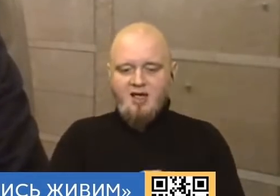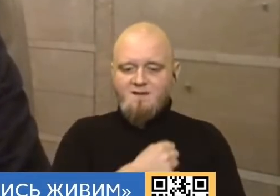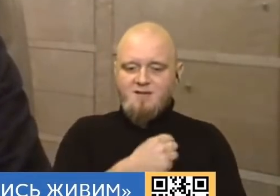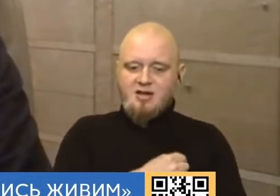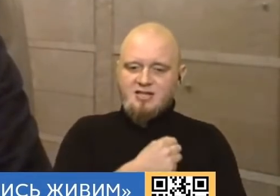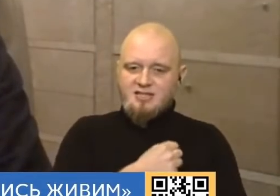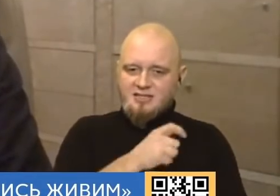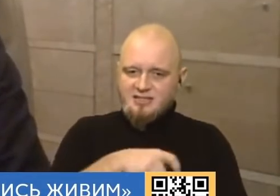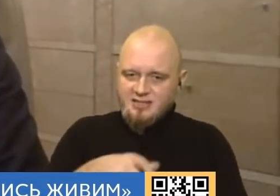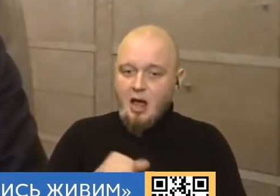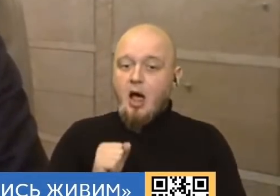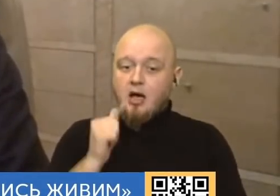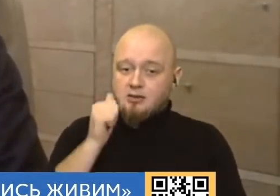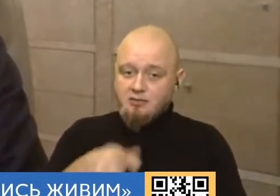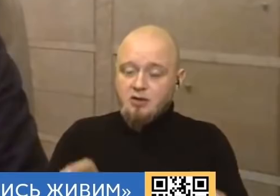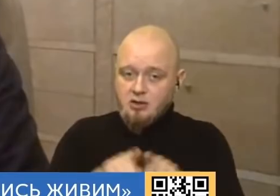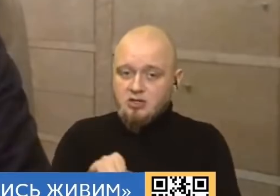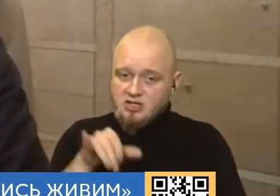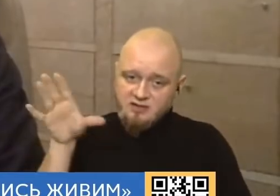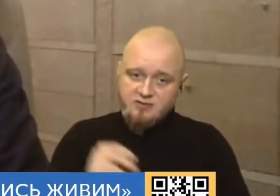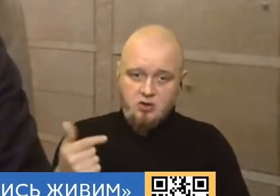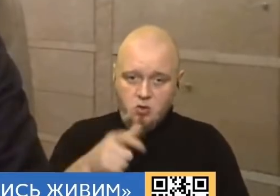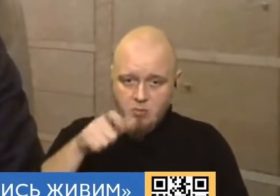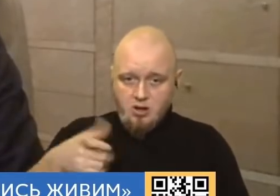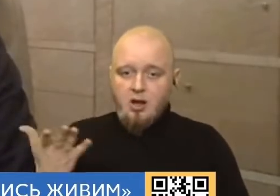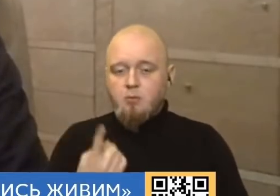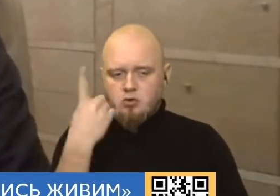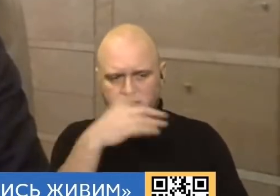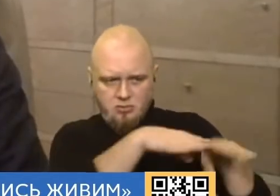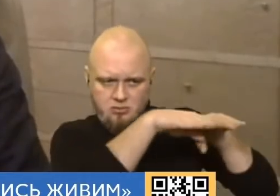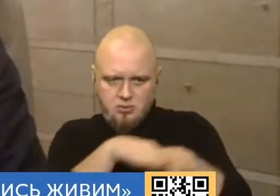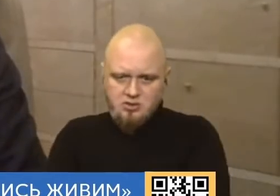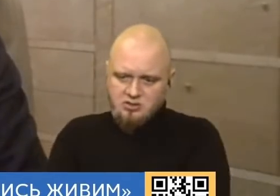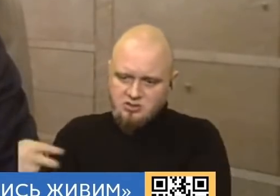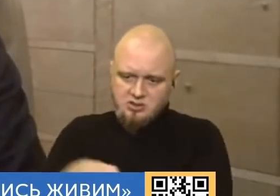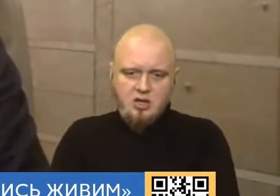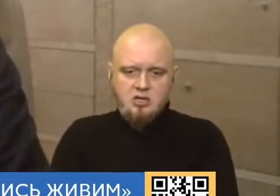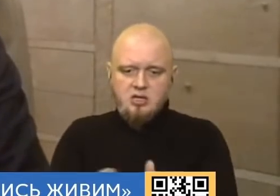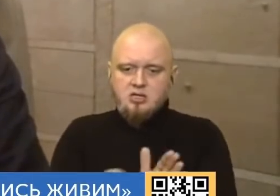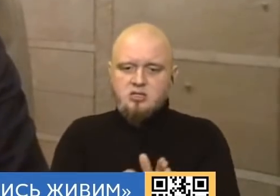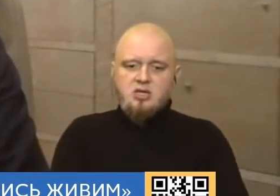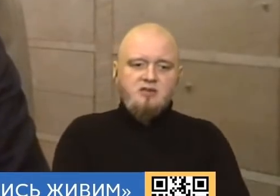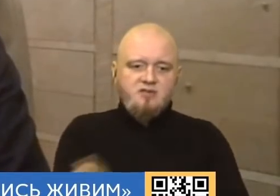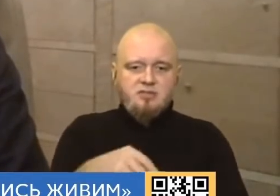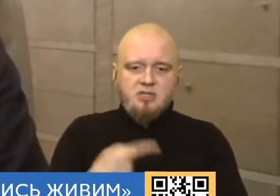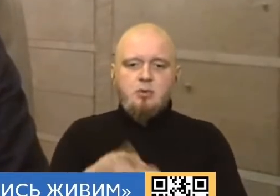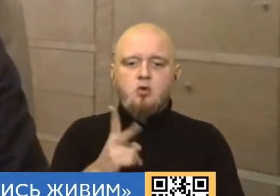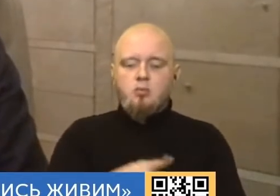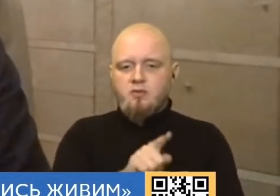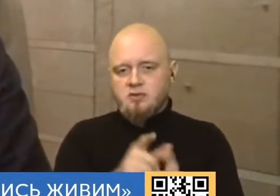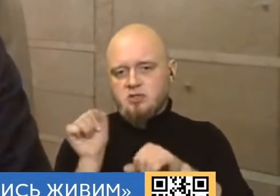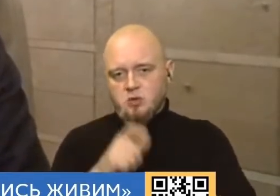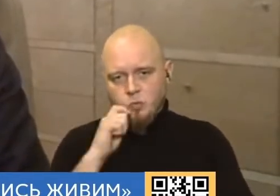гвардійці, а завтра – також і всі громадяни, які одним строєм стали з усіма тими, хто має захищати